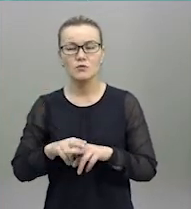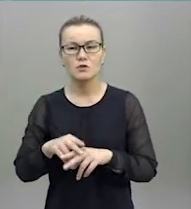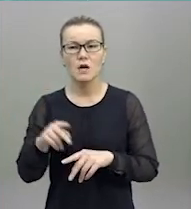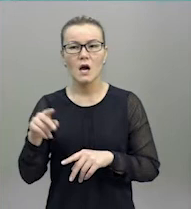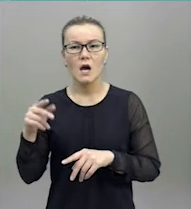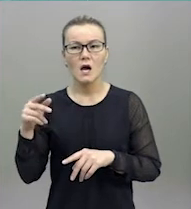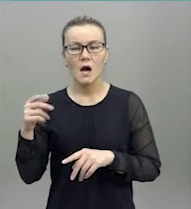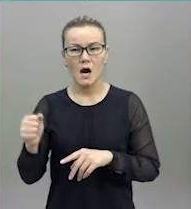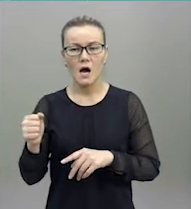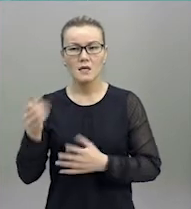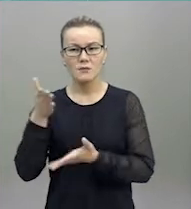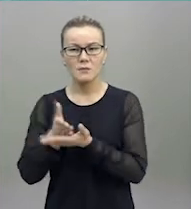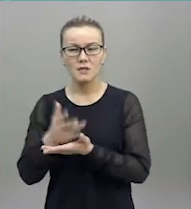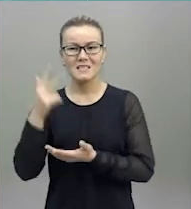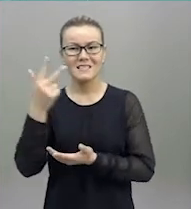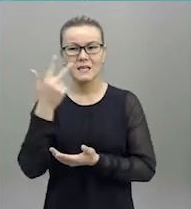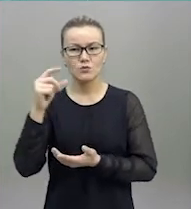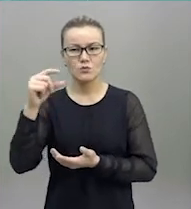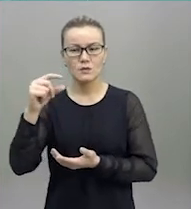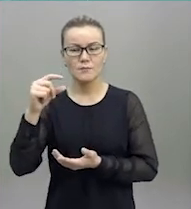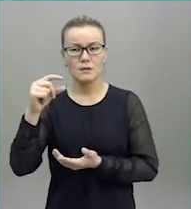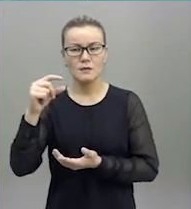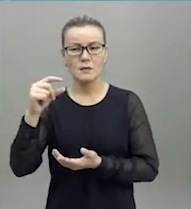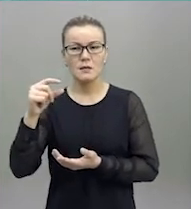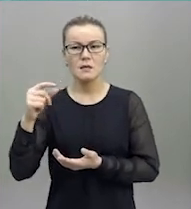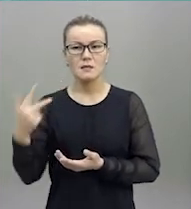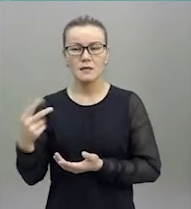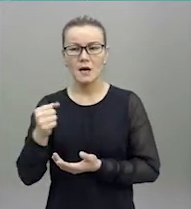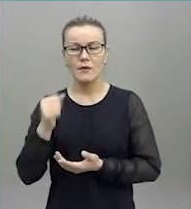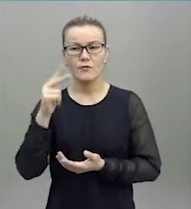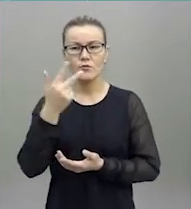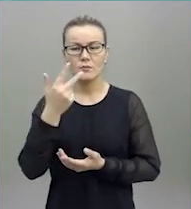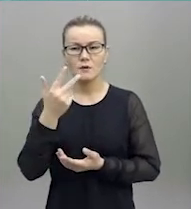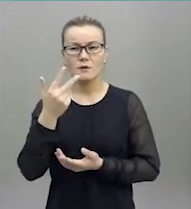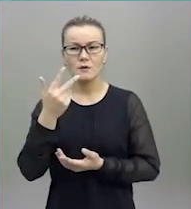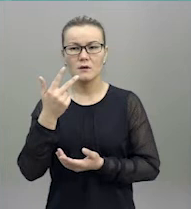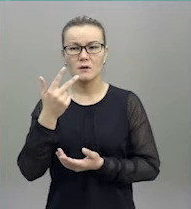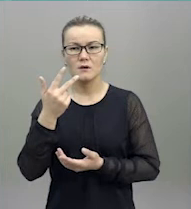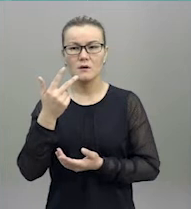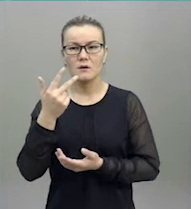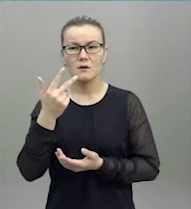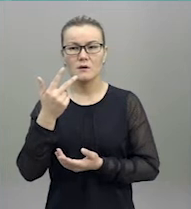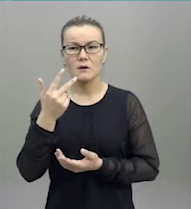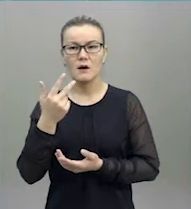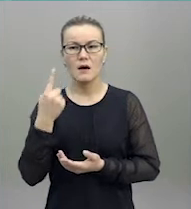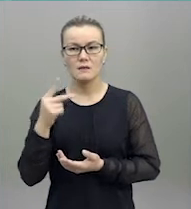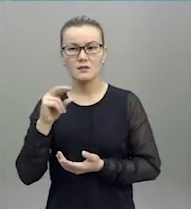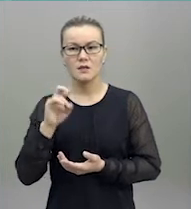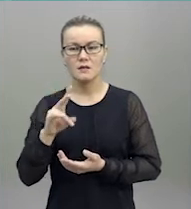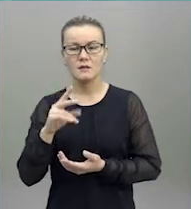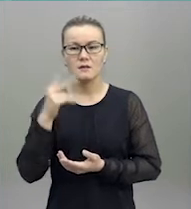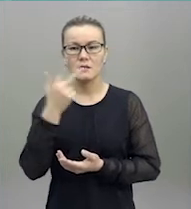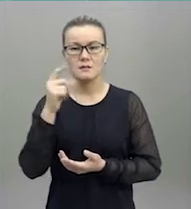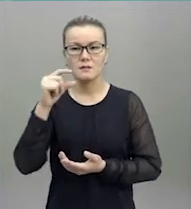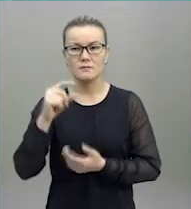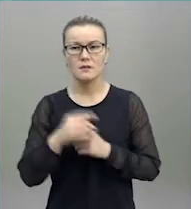а имеет третью степень на 4 а в обед на член третьей степени далее второе слагаемое